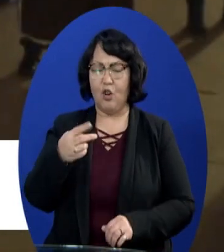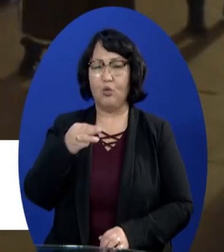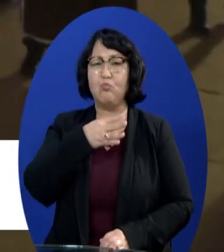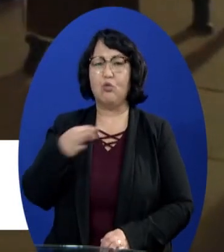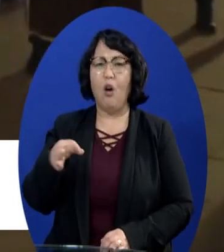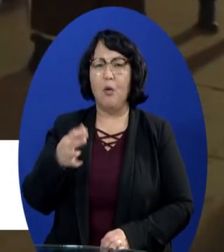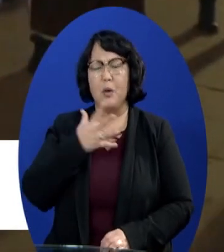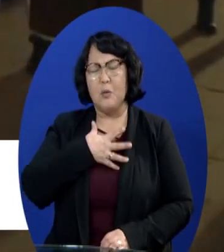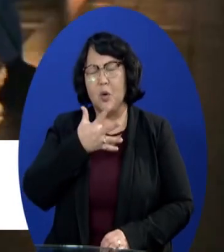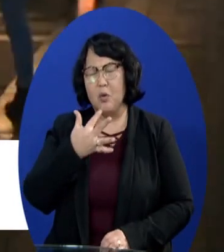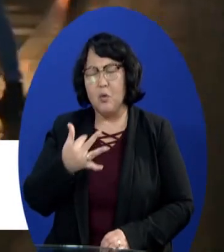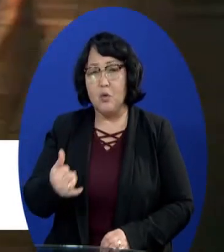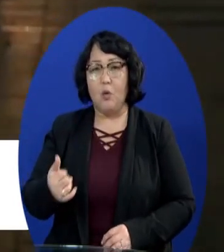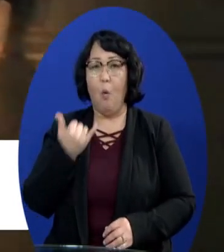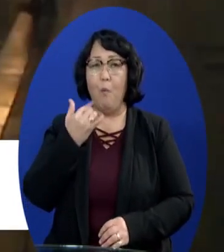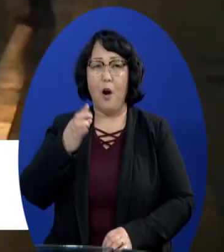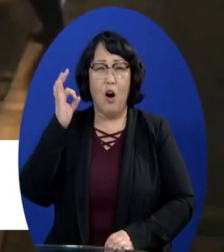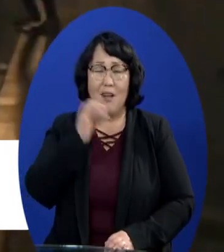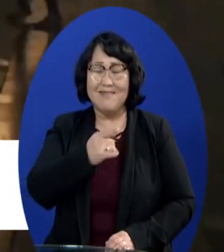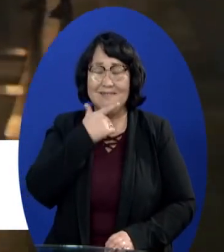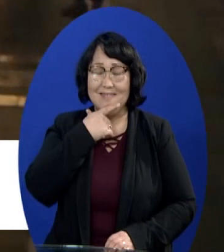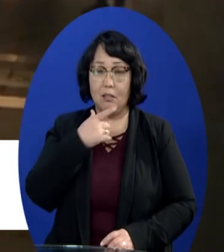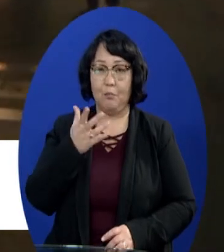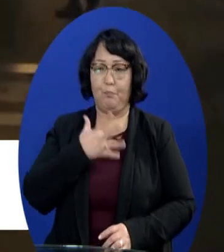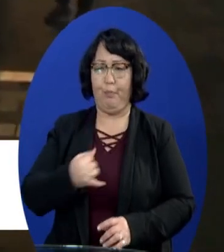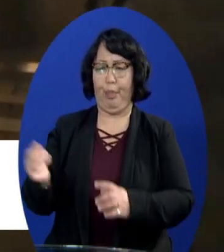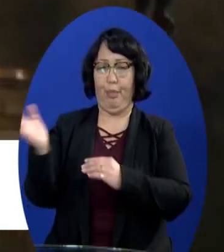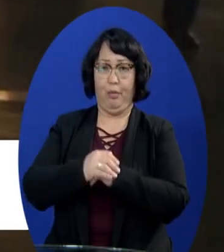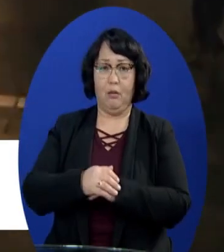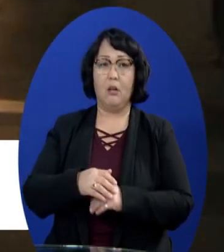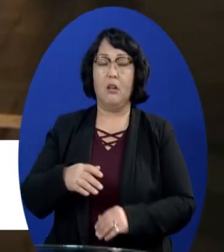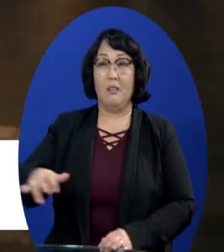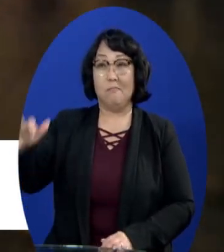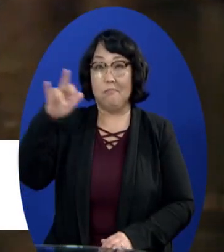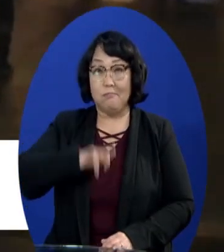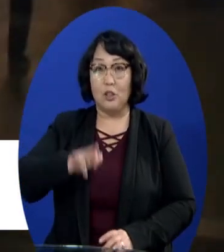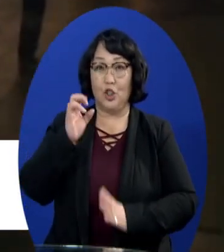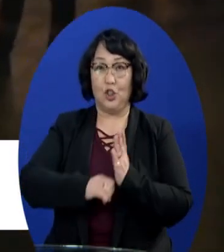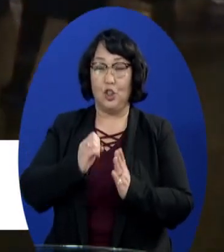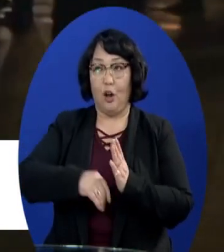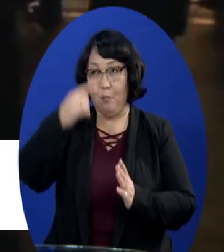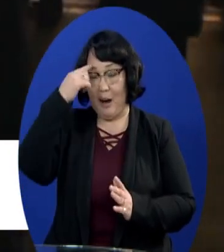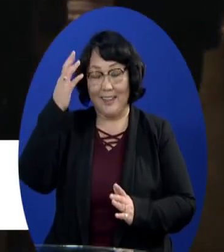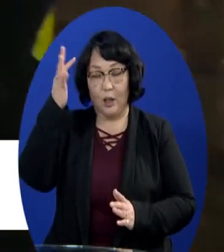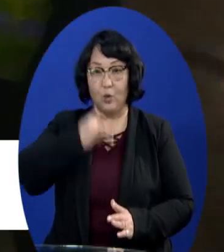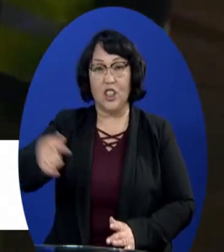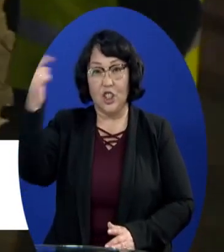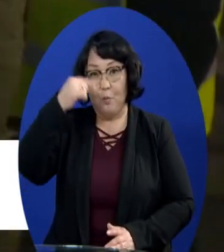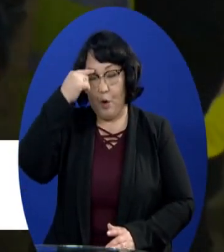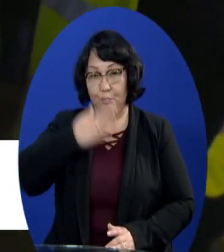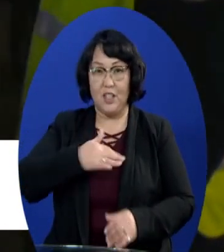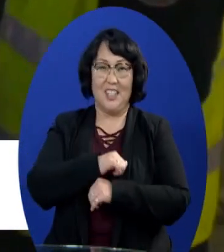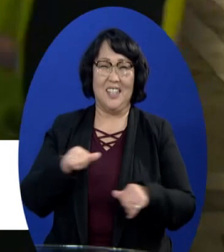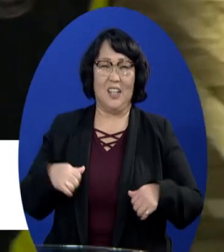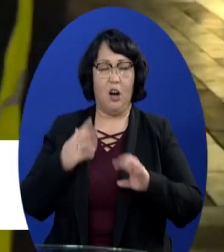байхдаа биеийн муудаж нас барсан харамсалтай яг гарсан. Тусгай үргийн онгоцоор эх орондоо ирэх оочир дараал бүртгүүлээд онгоц хүлээж чадалгүй нас барсан